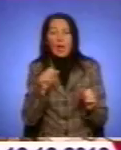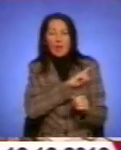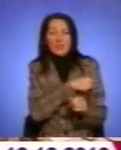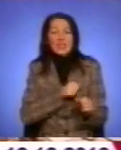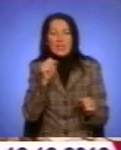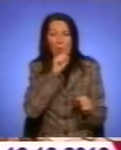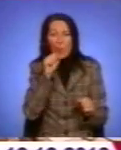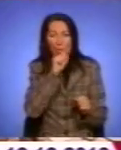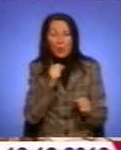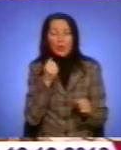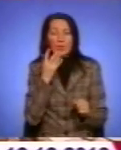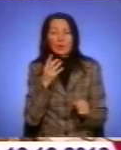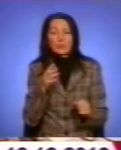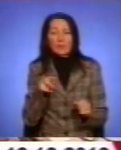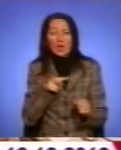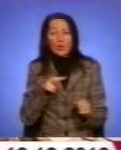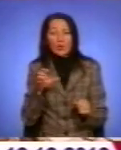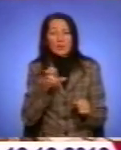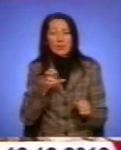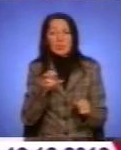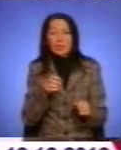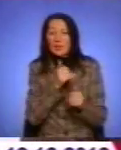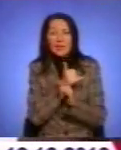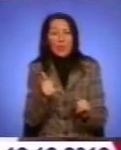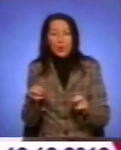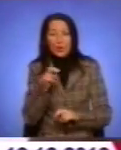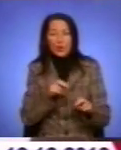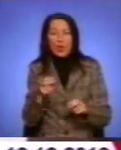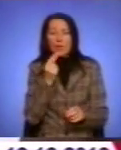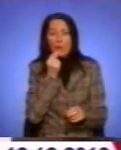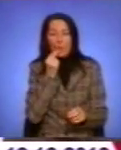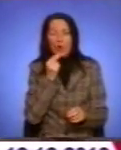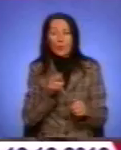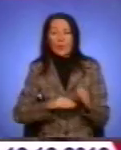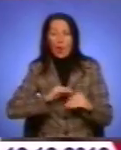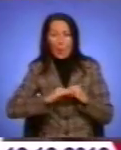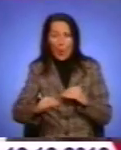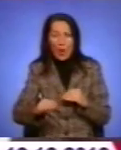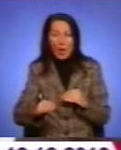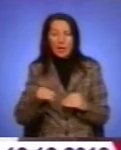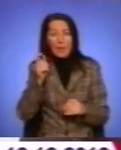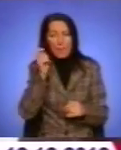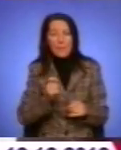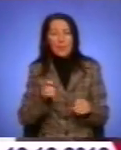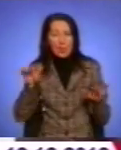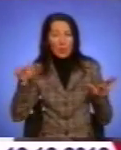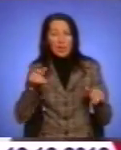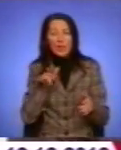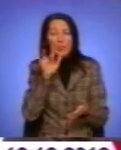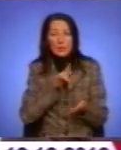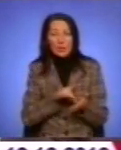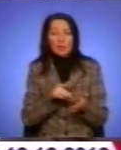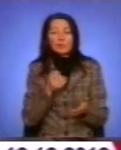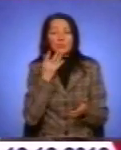можуть шукати корм на полях, відтак прилітають у міста. Не такий страшний холод, як голод. Якщо пташка поїдає достатню кількість